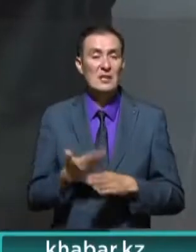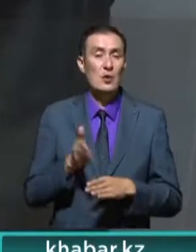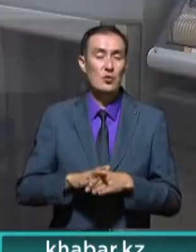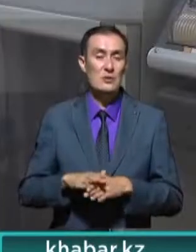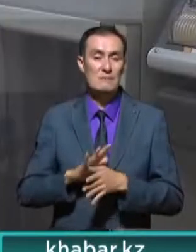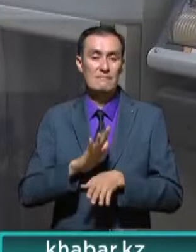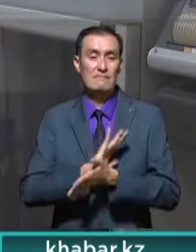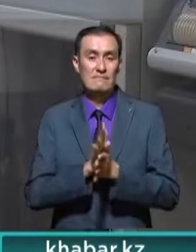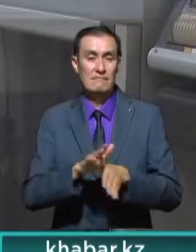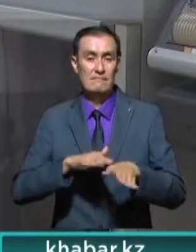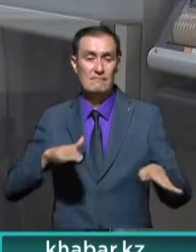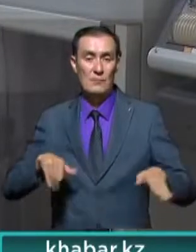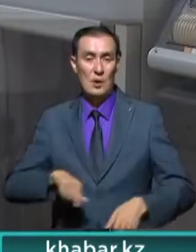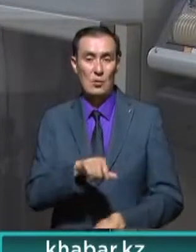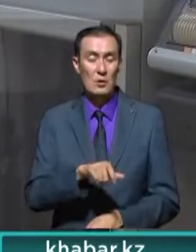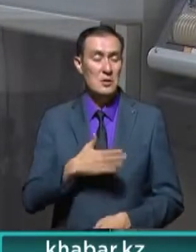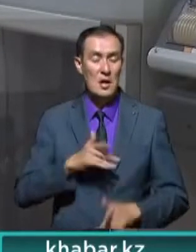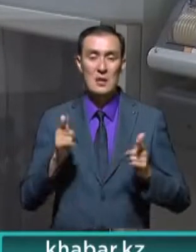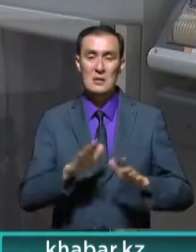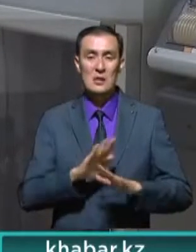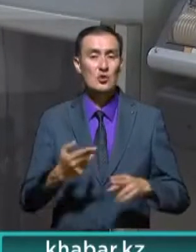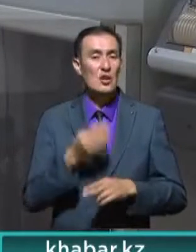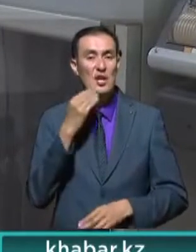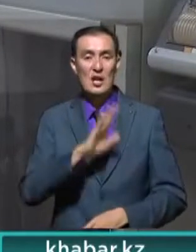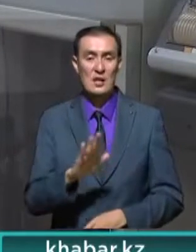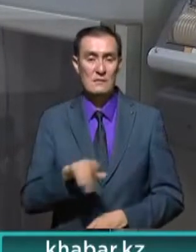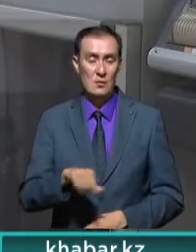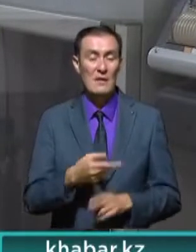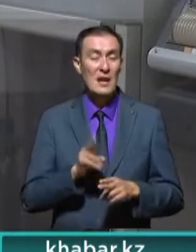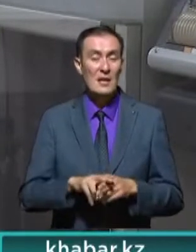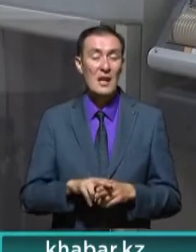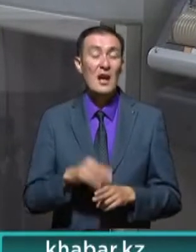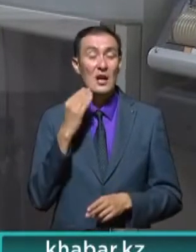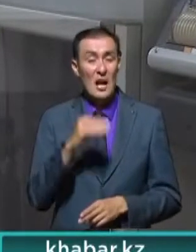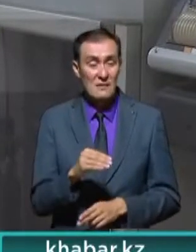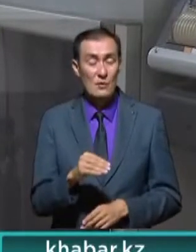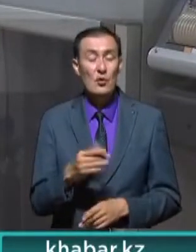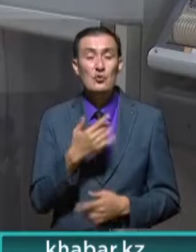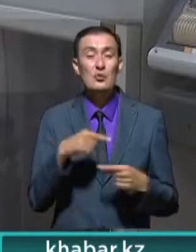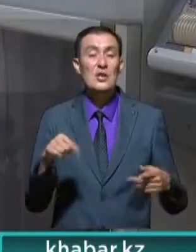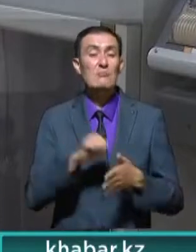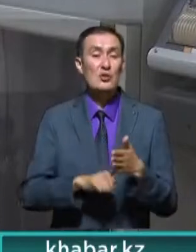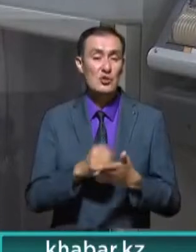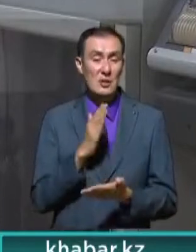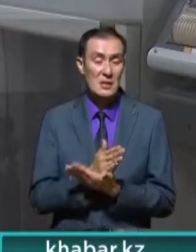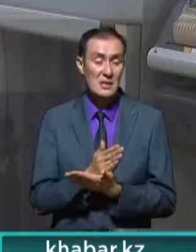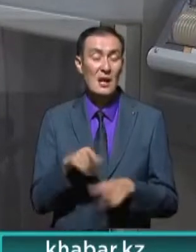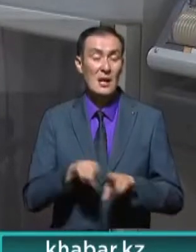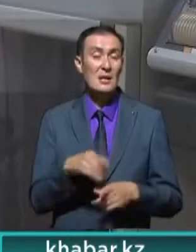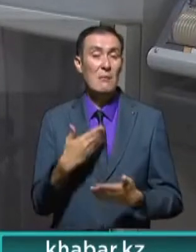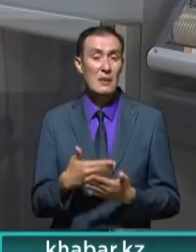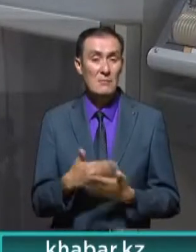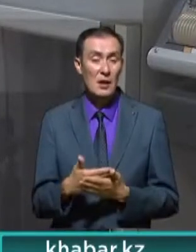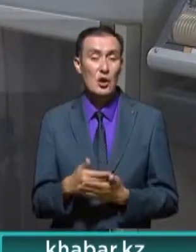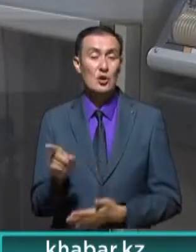дорог. Я не согласен, что это некачественные дороги. Все делается качественно, и на это влияет множество факторов. Одним из таких факторов, например,